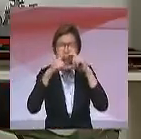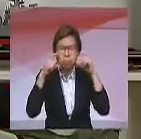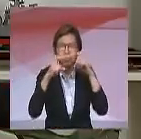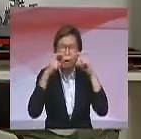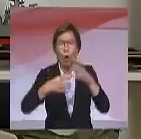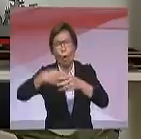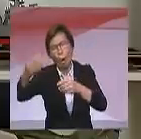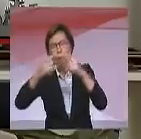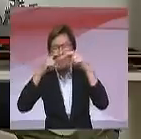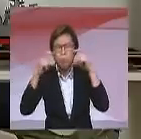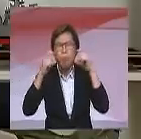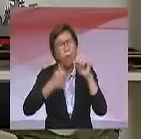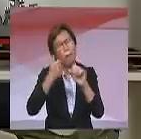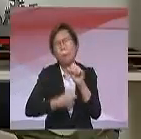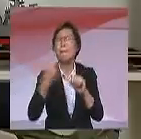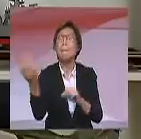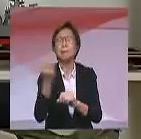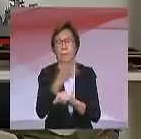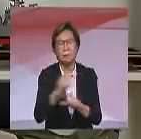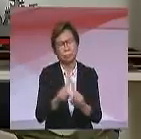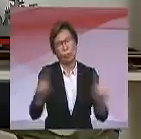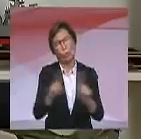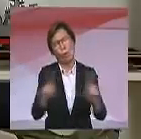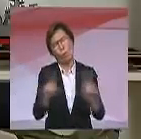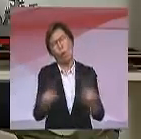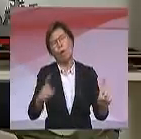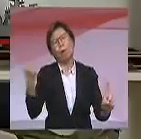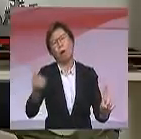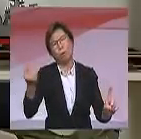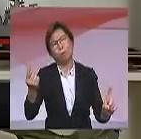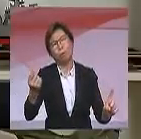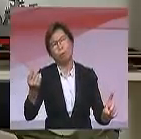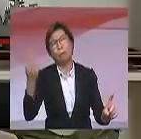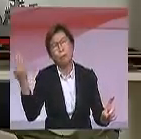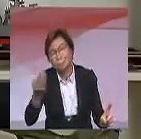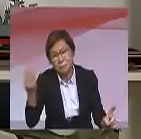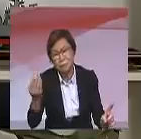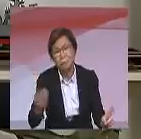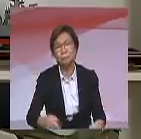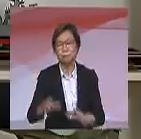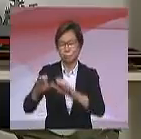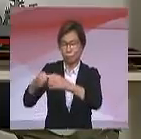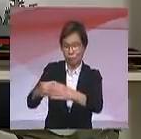di tempat ramai dan melakukan penjarakan sosial. Dan pihak